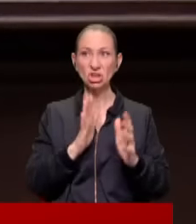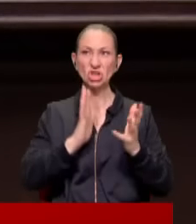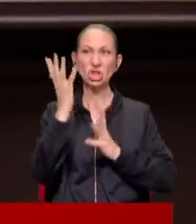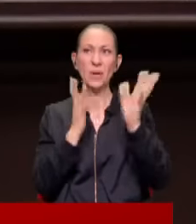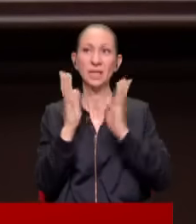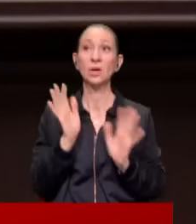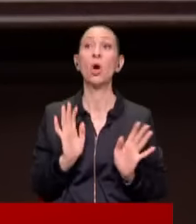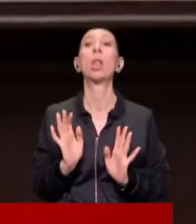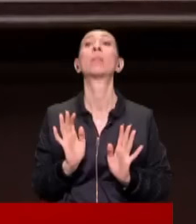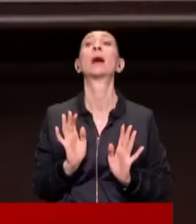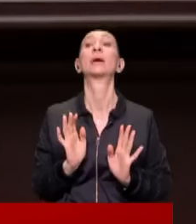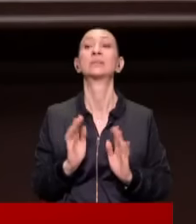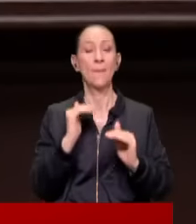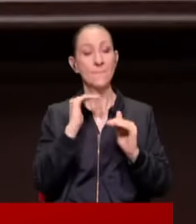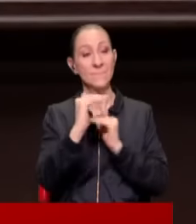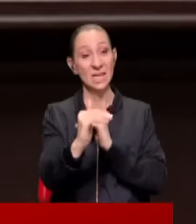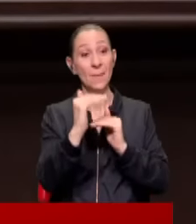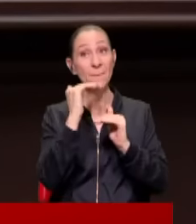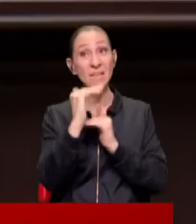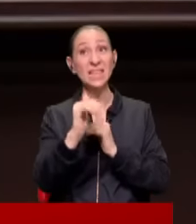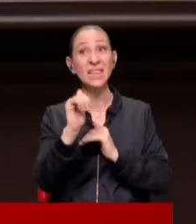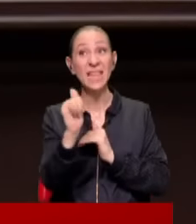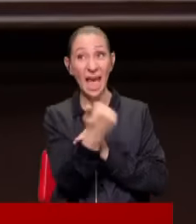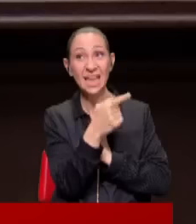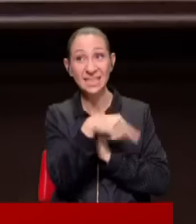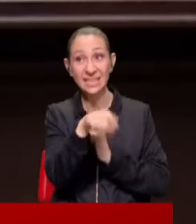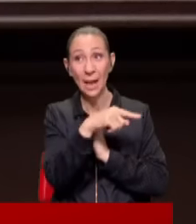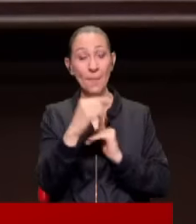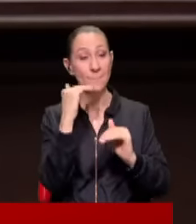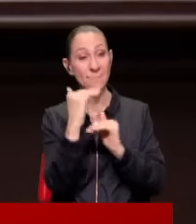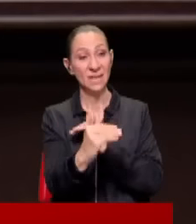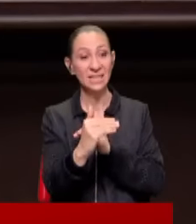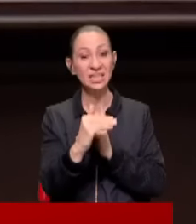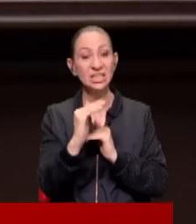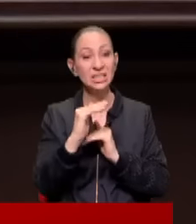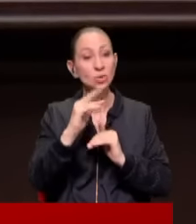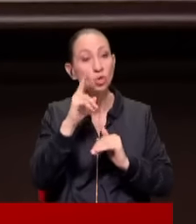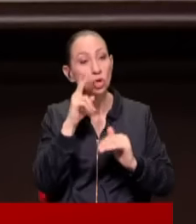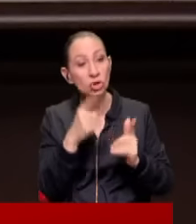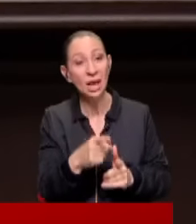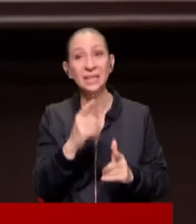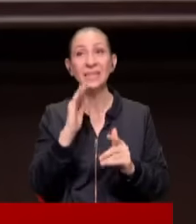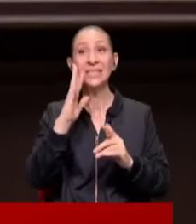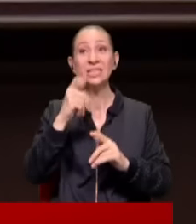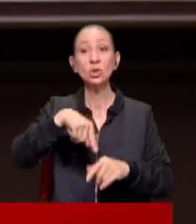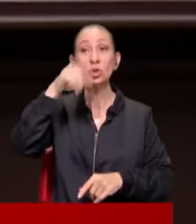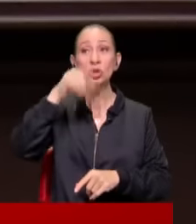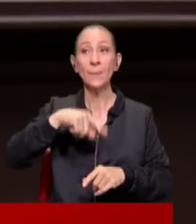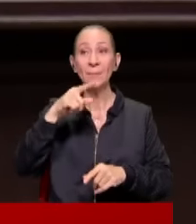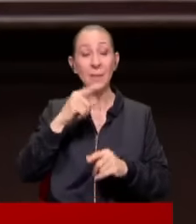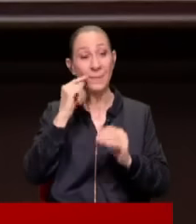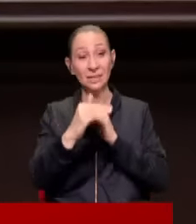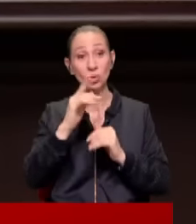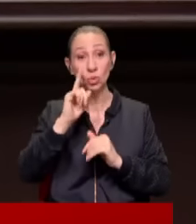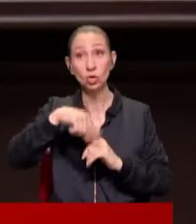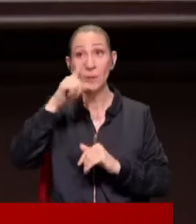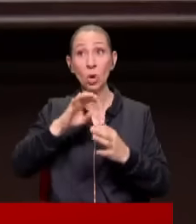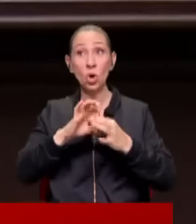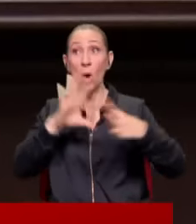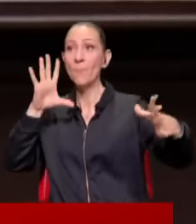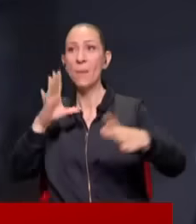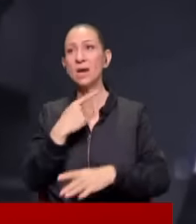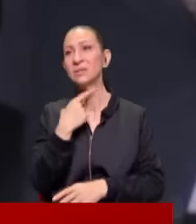şımarıklık olmaz. Milletten, milletin değerlerinden, milletin ahvalinden, milletin gündeminden kopma